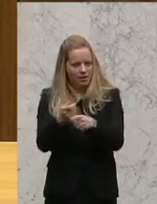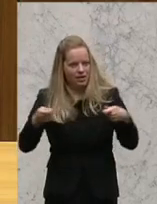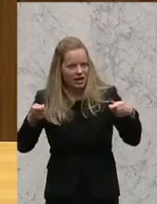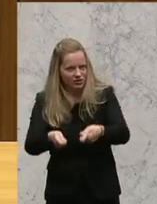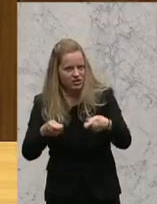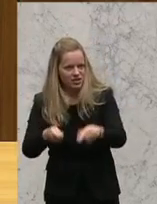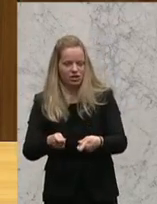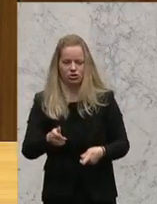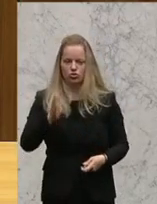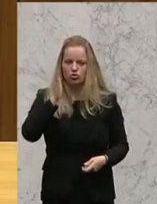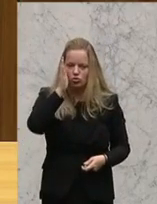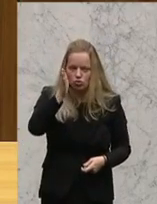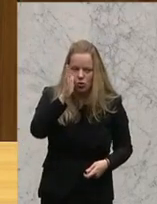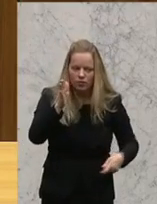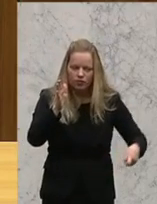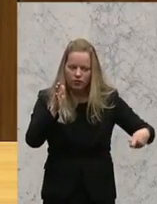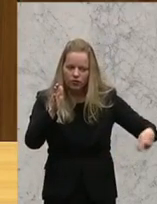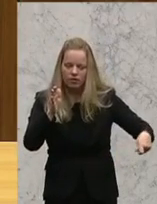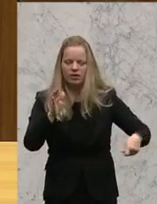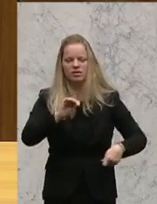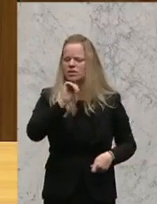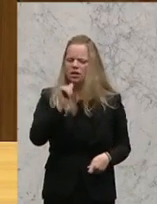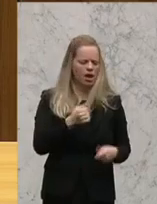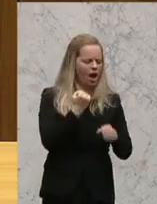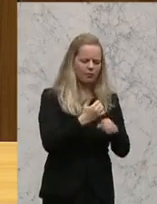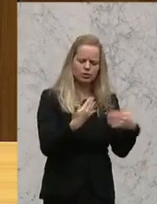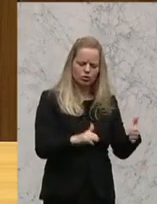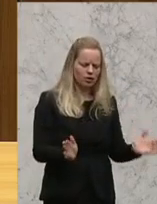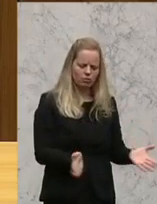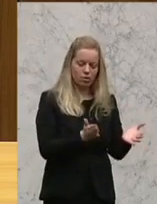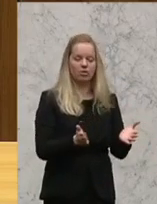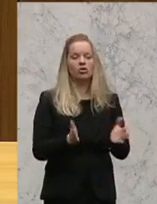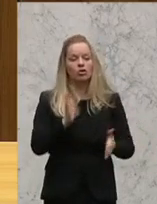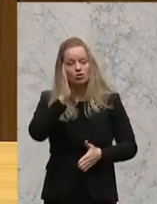Zukunft und wir investieren nicht in Arbeitslosigkeit. Und das ist auch gut so. Dankeschön.